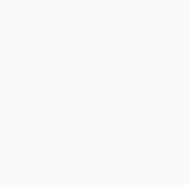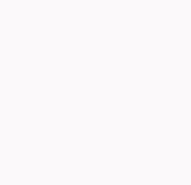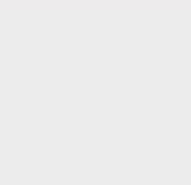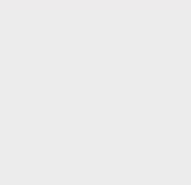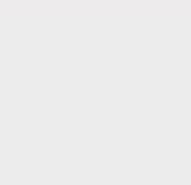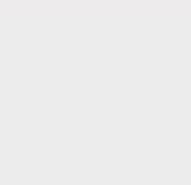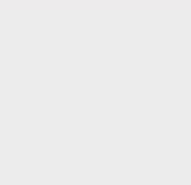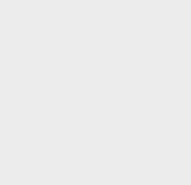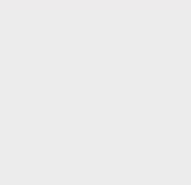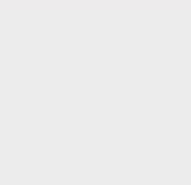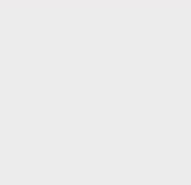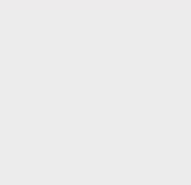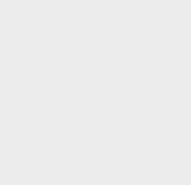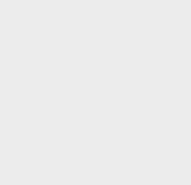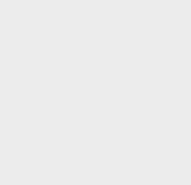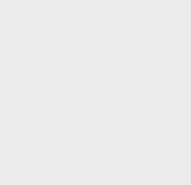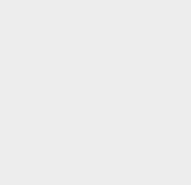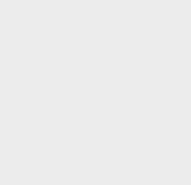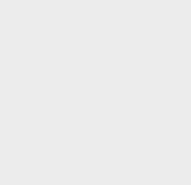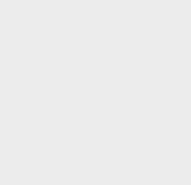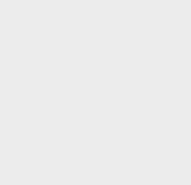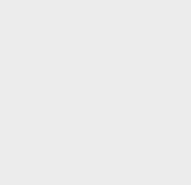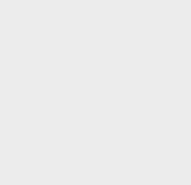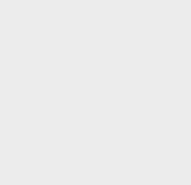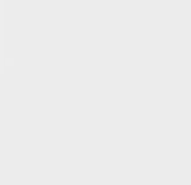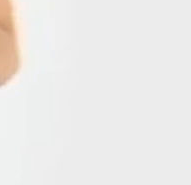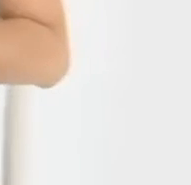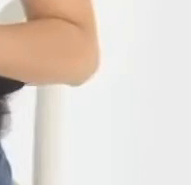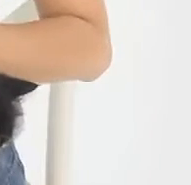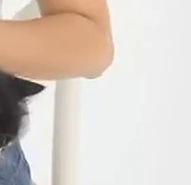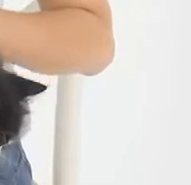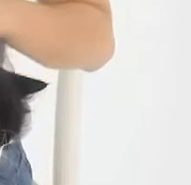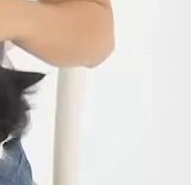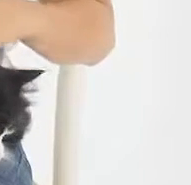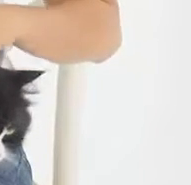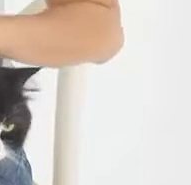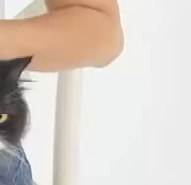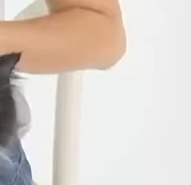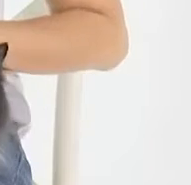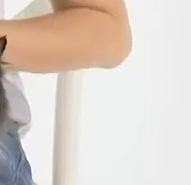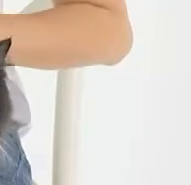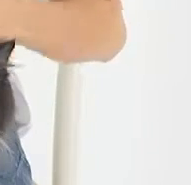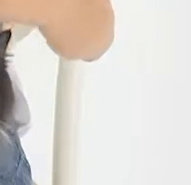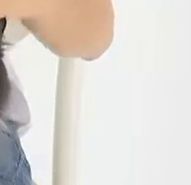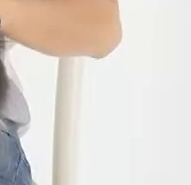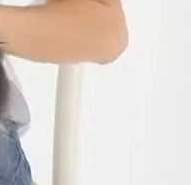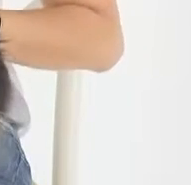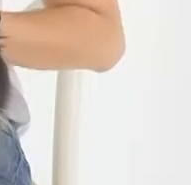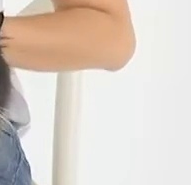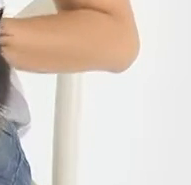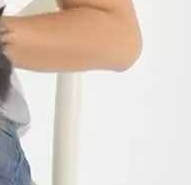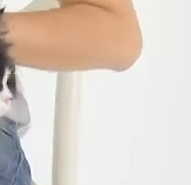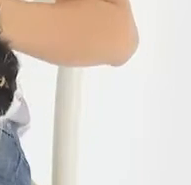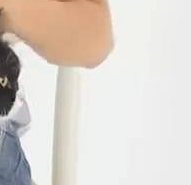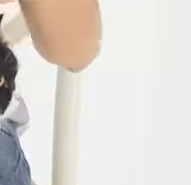า ถ้าฉีดยารักษาก็ต้องฉีดรอบสะดือค่ะ ผิดครับวัคซีนยุคใหม่ไม่ต้องเจ็บขนาด